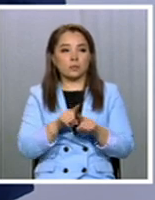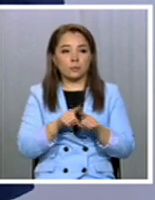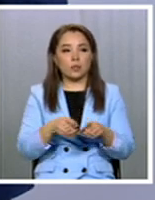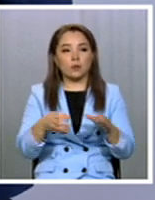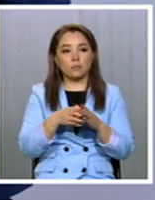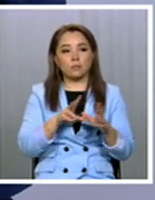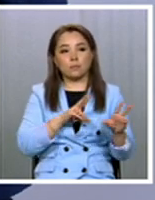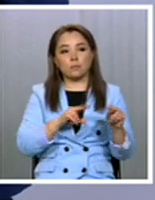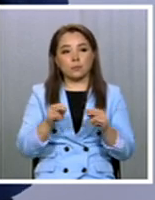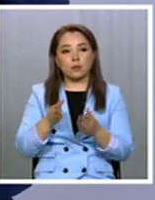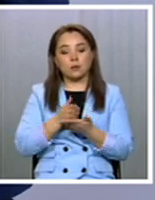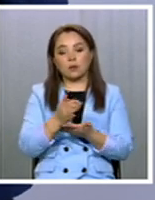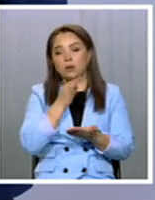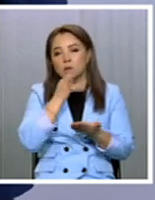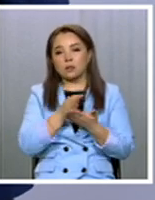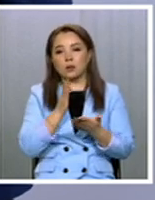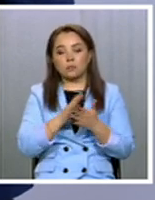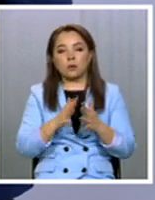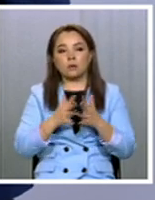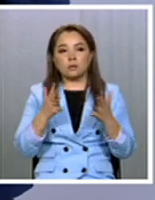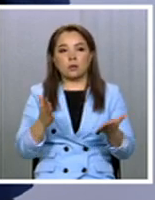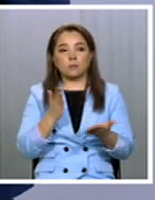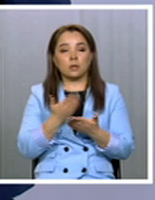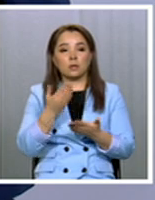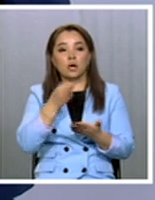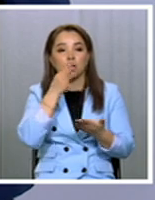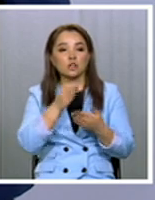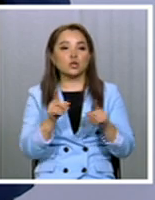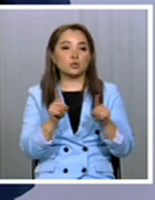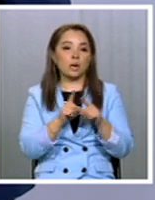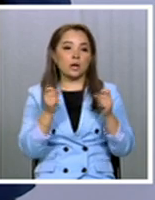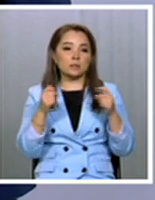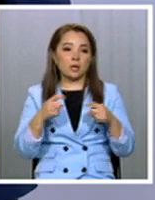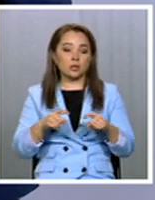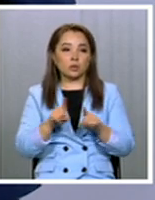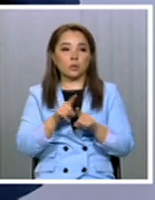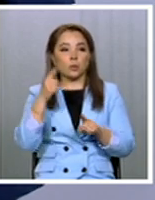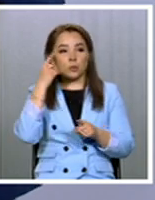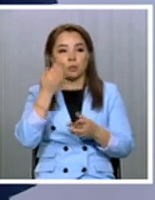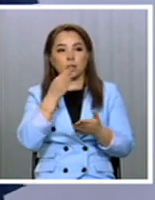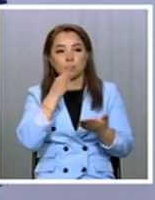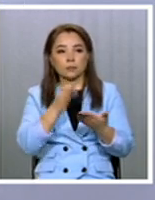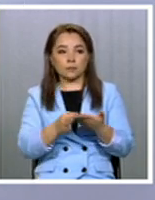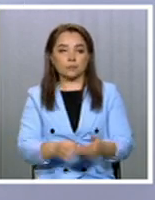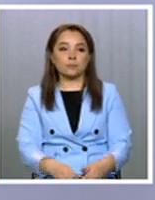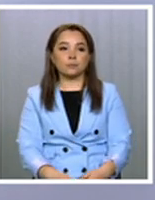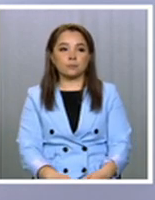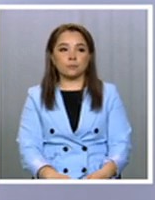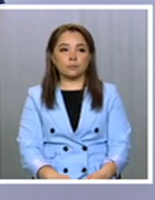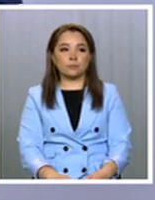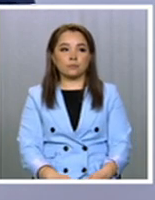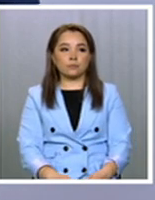болды. Оқушылар, сіздердің берген жауаптарыңызбен сәйкес келеді деп ойлаймын.